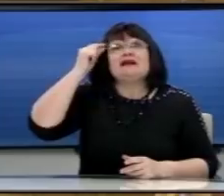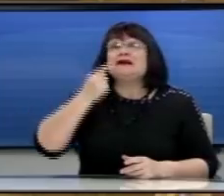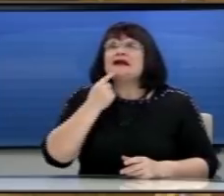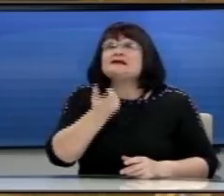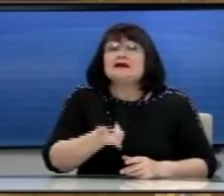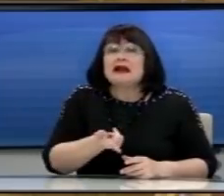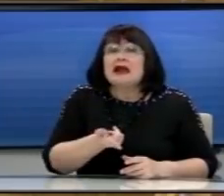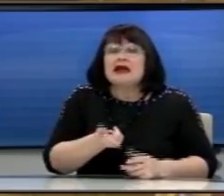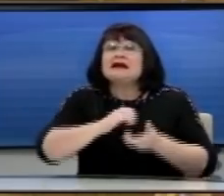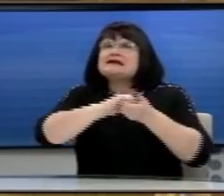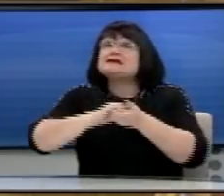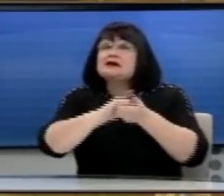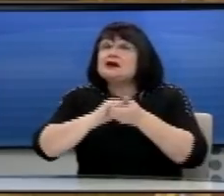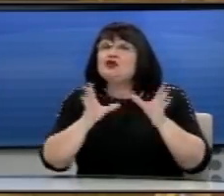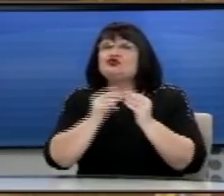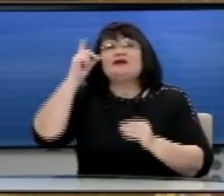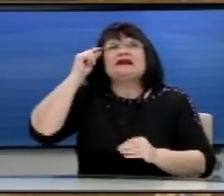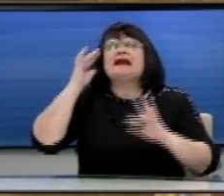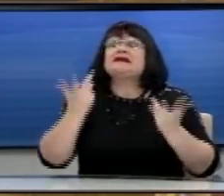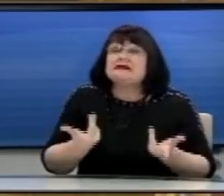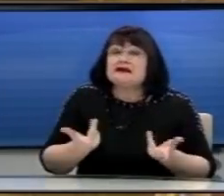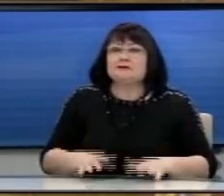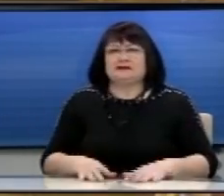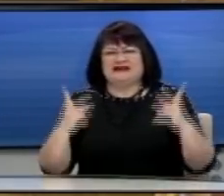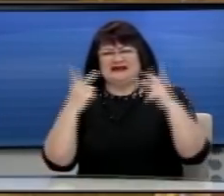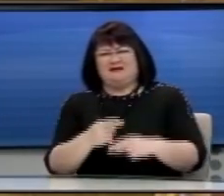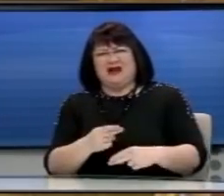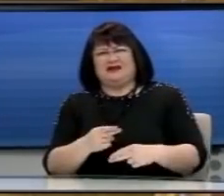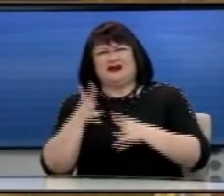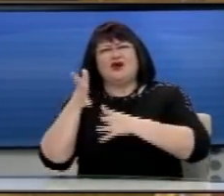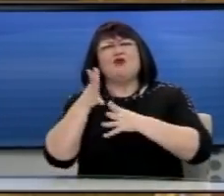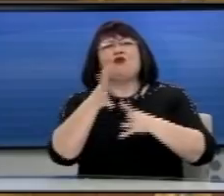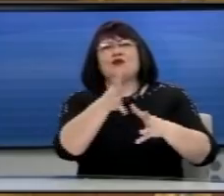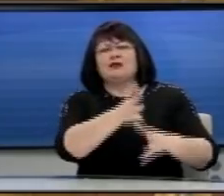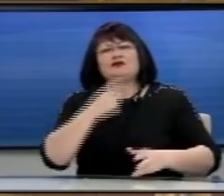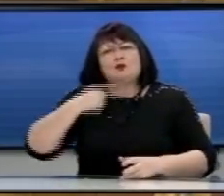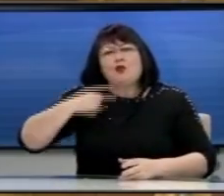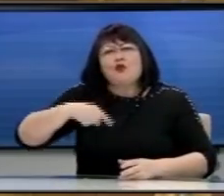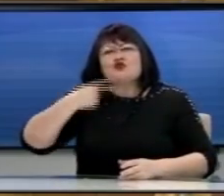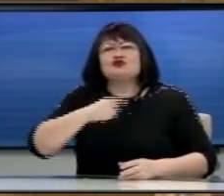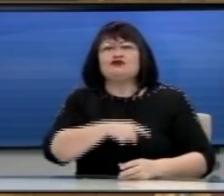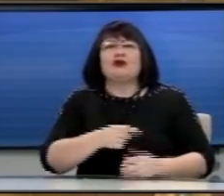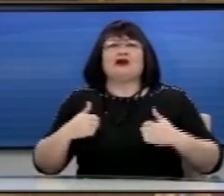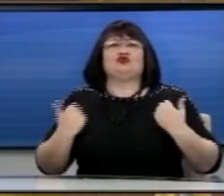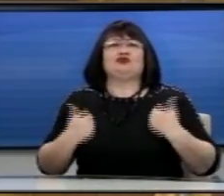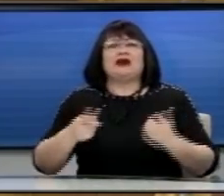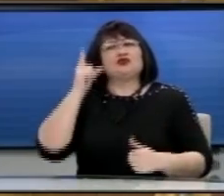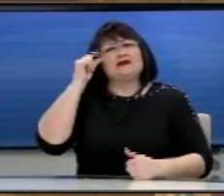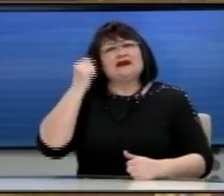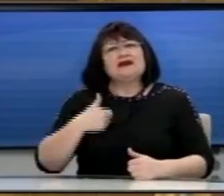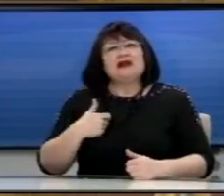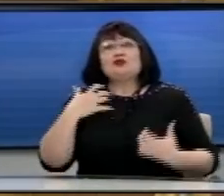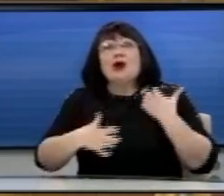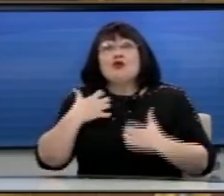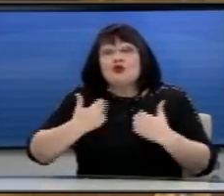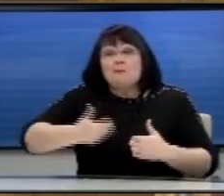οι φοιτητικοί του σύλλογοι. Σταματήστε να χειδεολογείτε και να προσβάλλετε νέα παιδιά που